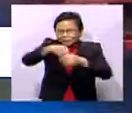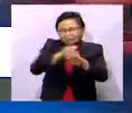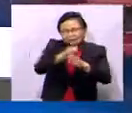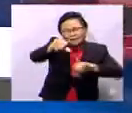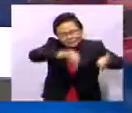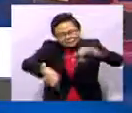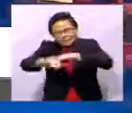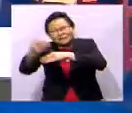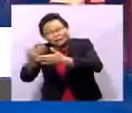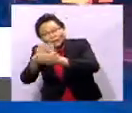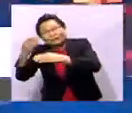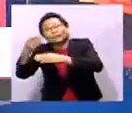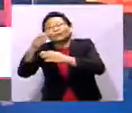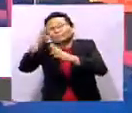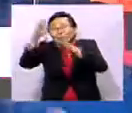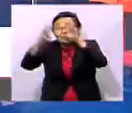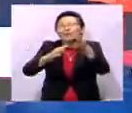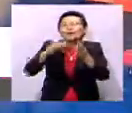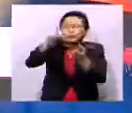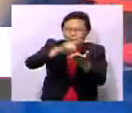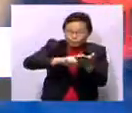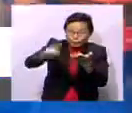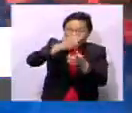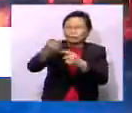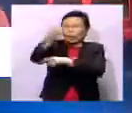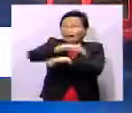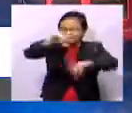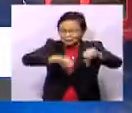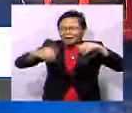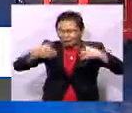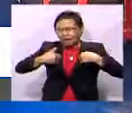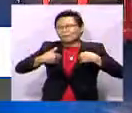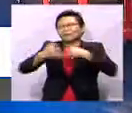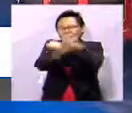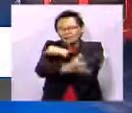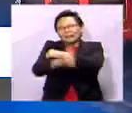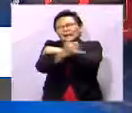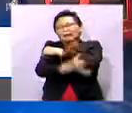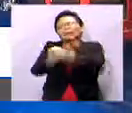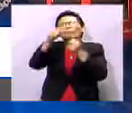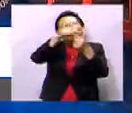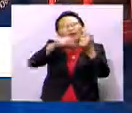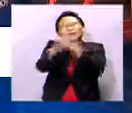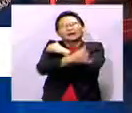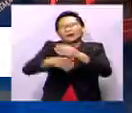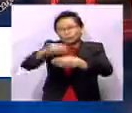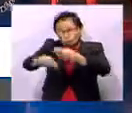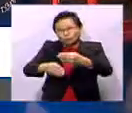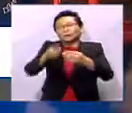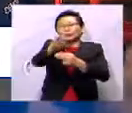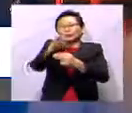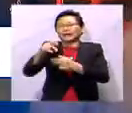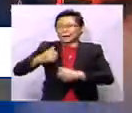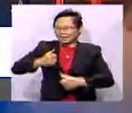inovasi. Minggu atau Hari Sains turut dilaksanakan di beberapa buah negara maju seperti United Kingdom,